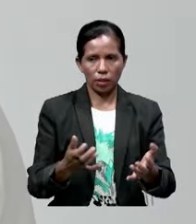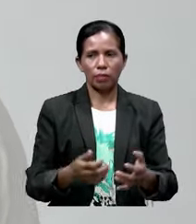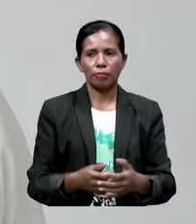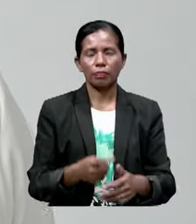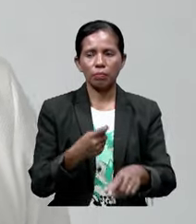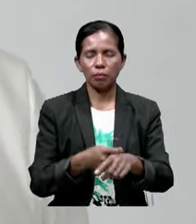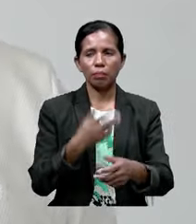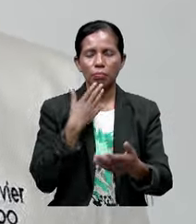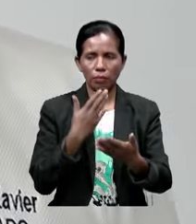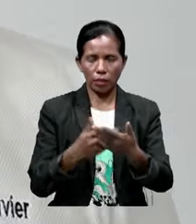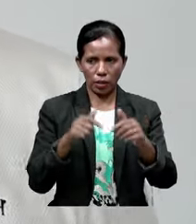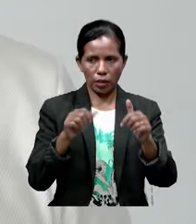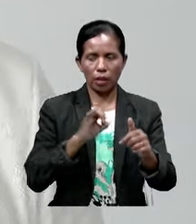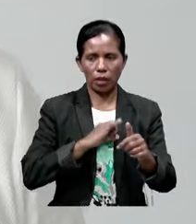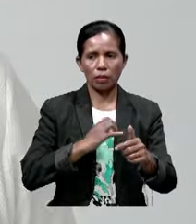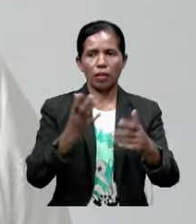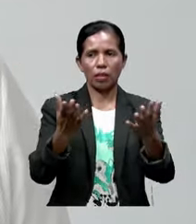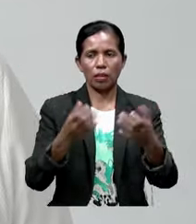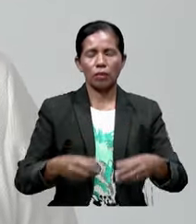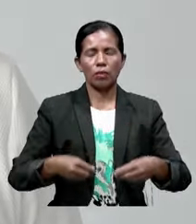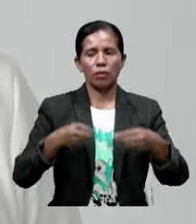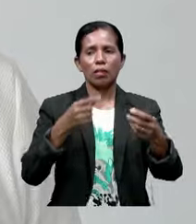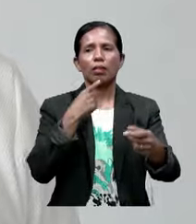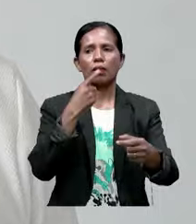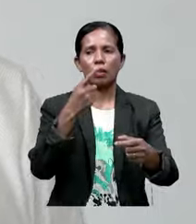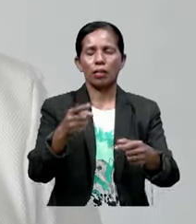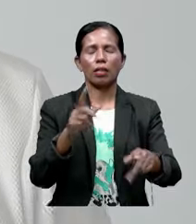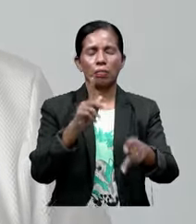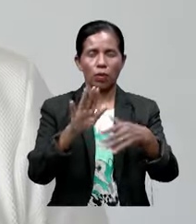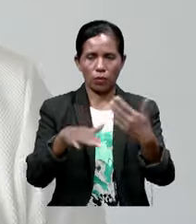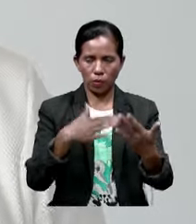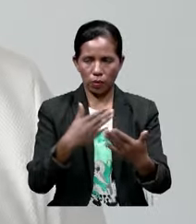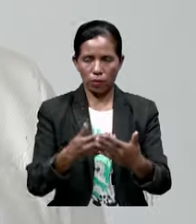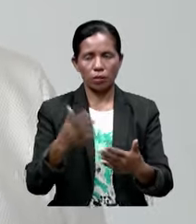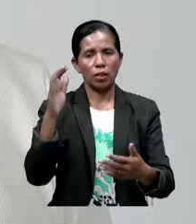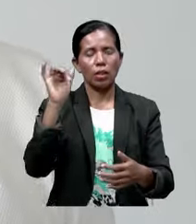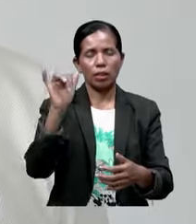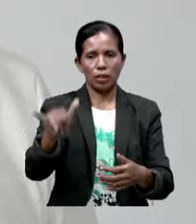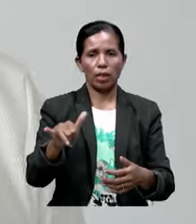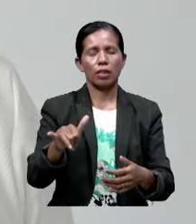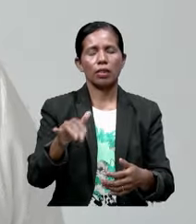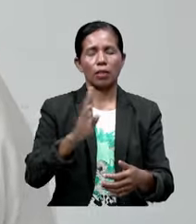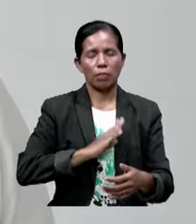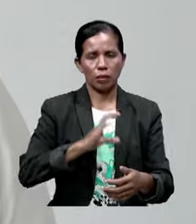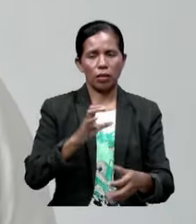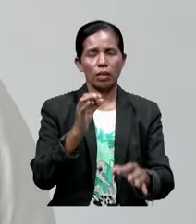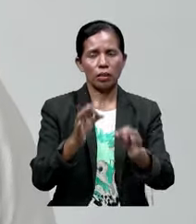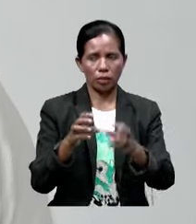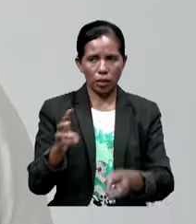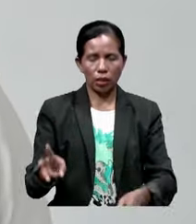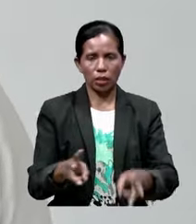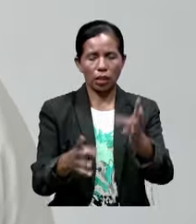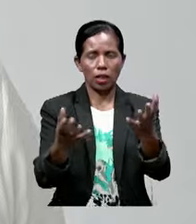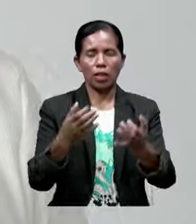tempu dia gila ne, haukara, fo apela de, baya komunidade sira ne bimaki ya Baukau, sedang istrada karena dia